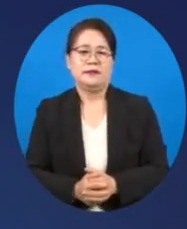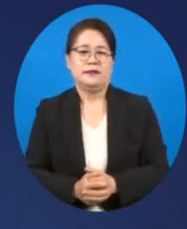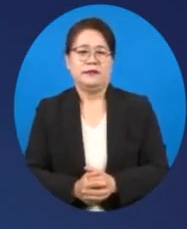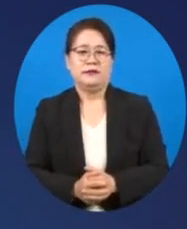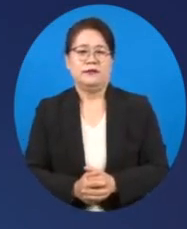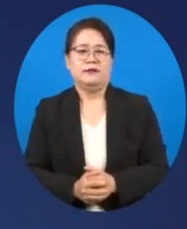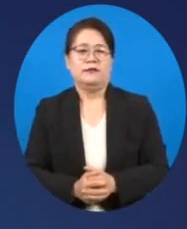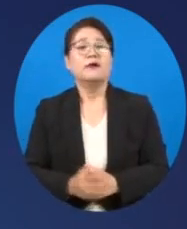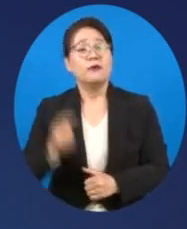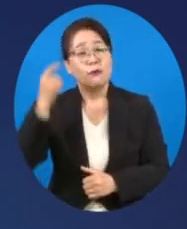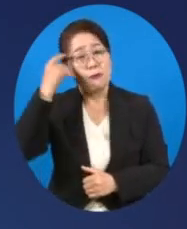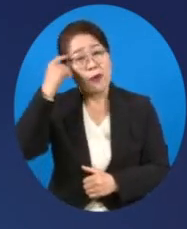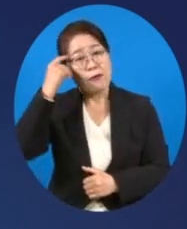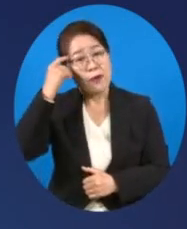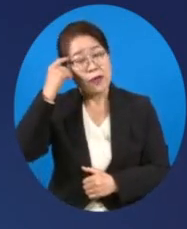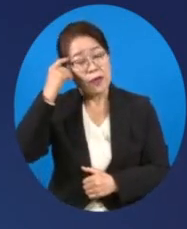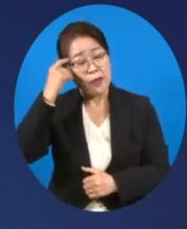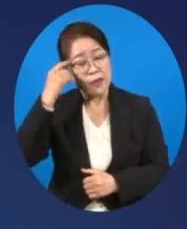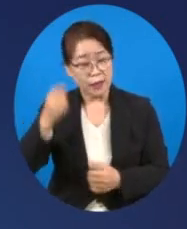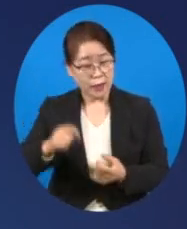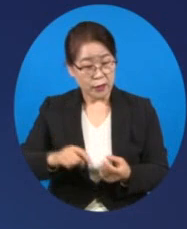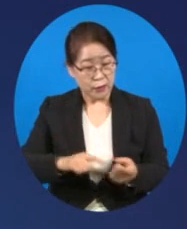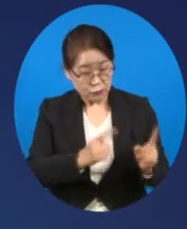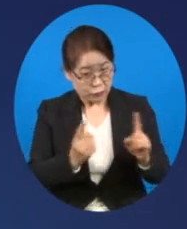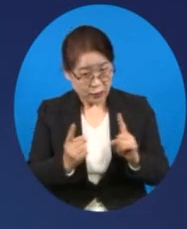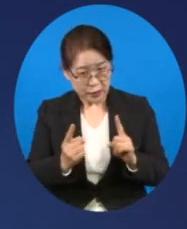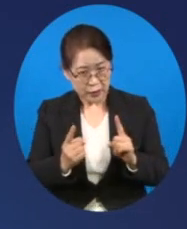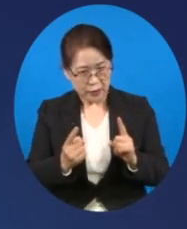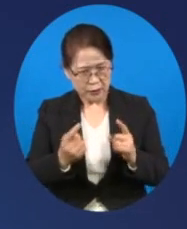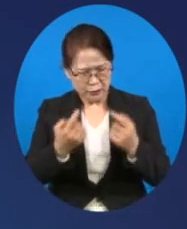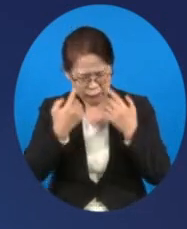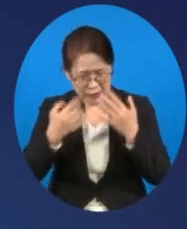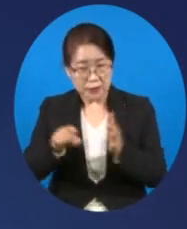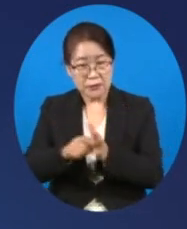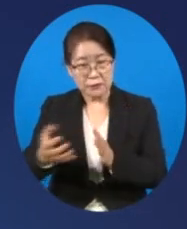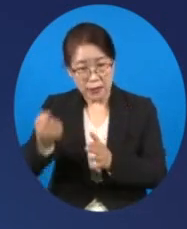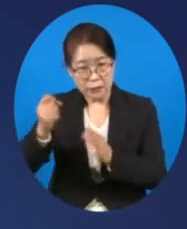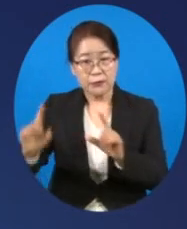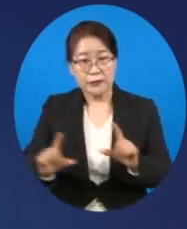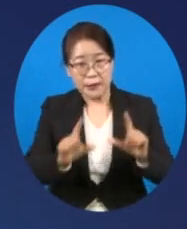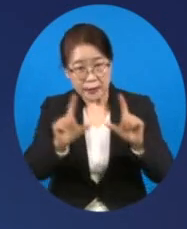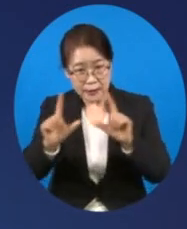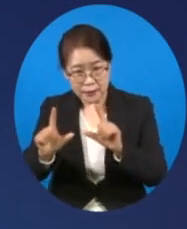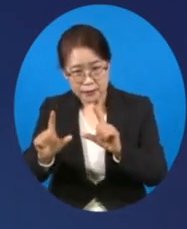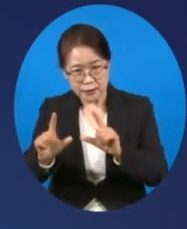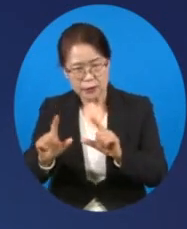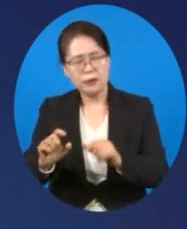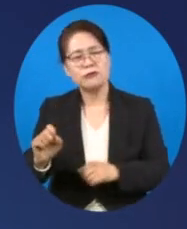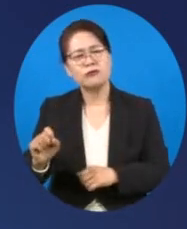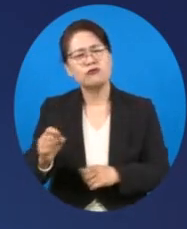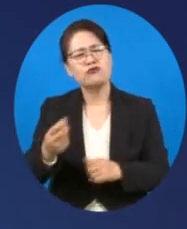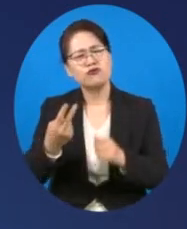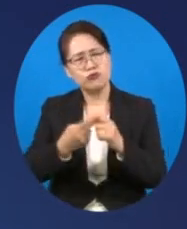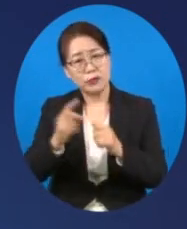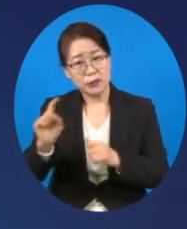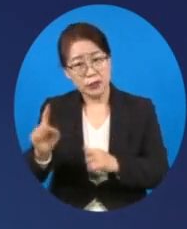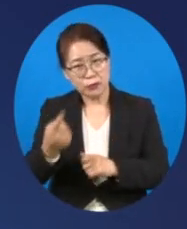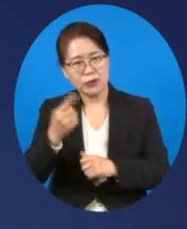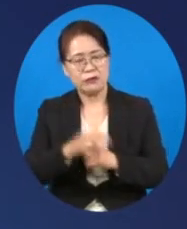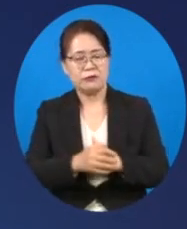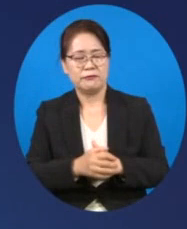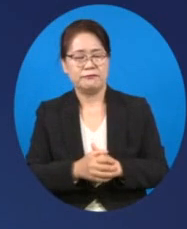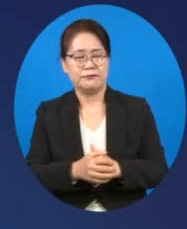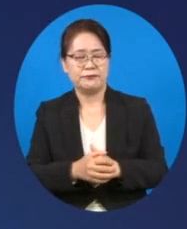왜 우리가 부활의 확신을 가지고이 세상에 나아가야 되느냐 그 두 번째 이유는요 부활의 확신을